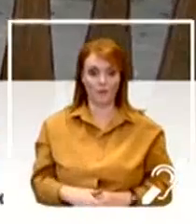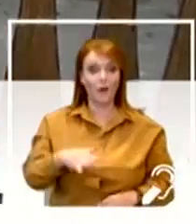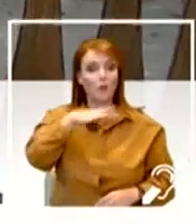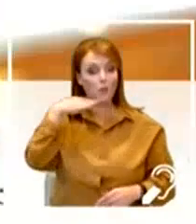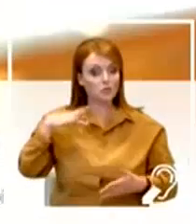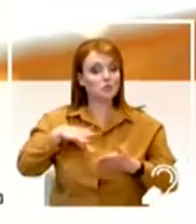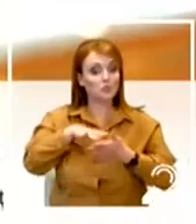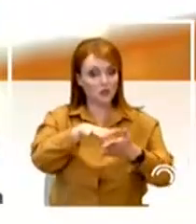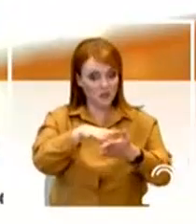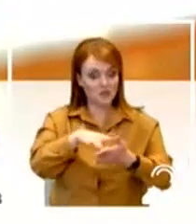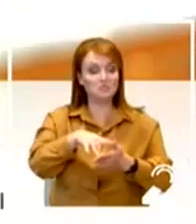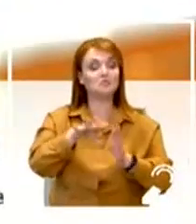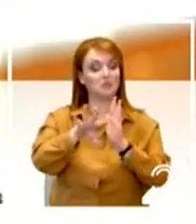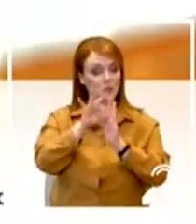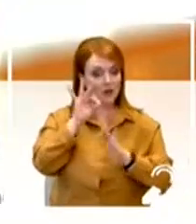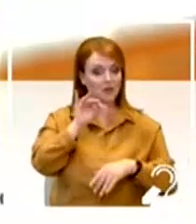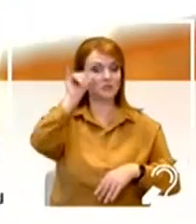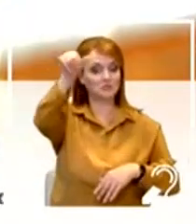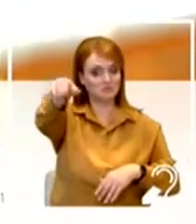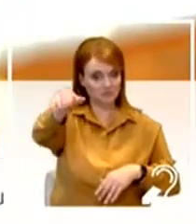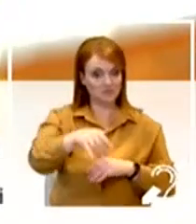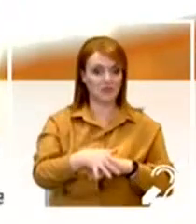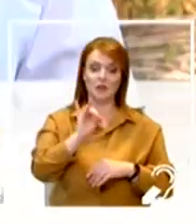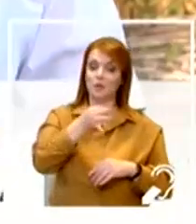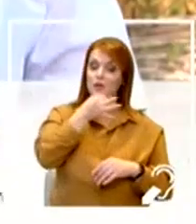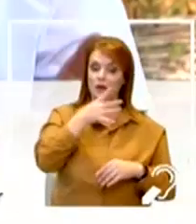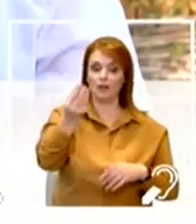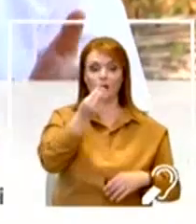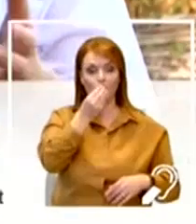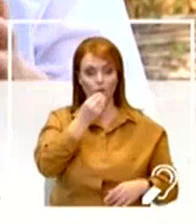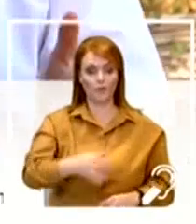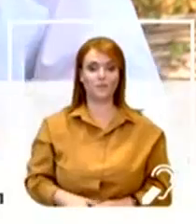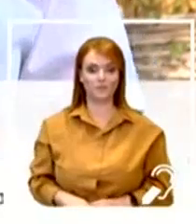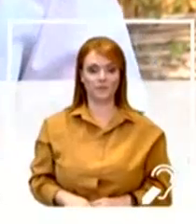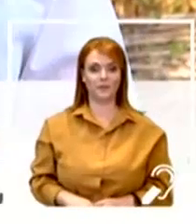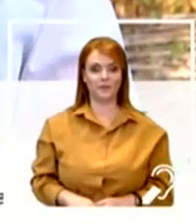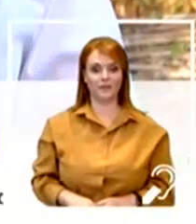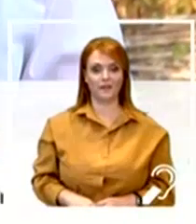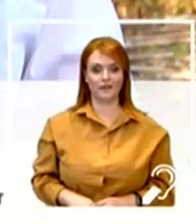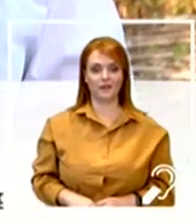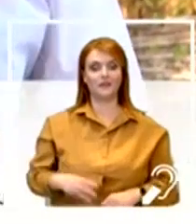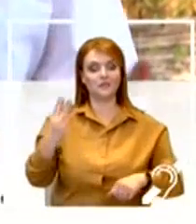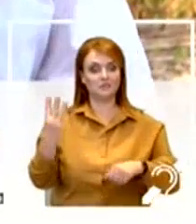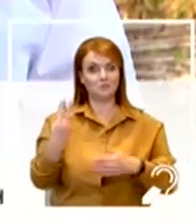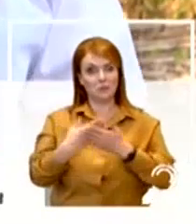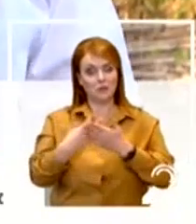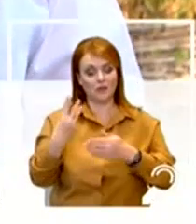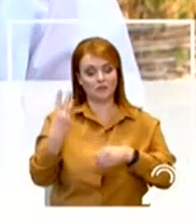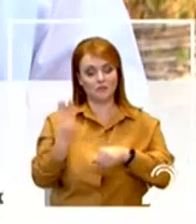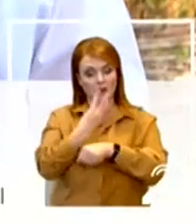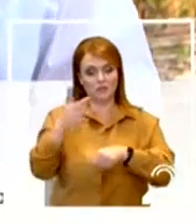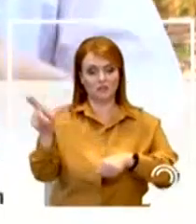gustul tradițiilor, bucatelor și locurilor pitorești de la Văleni. Vin aproape 3 ori pe săptămână turiști